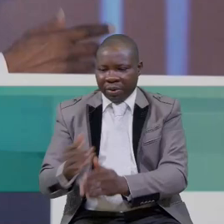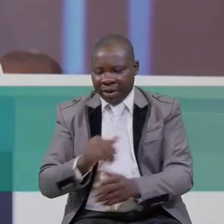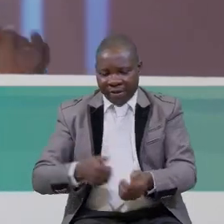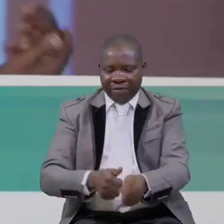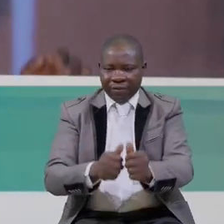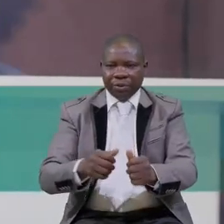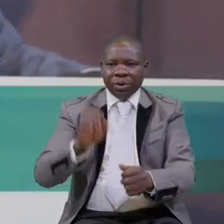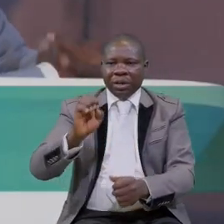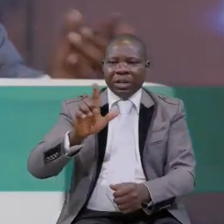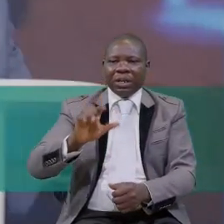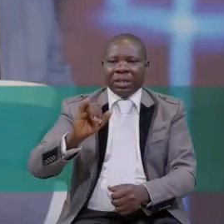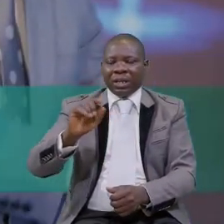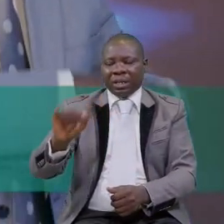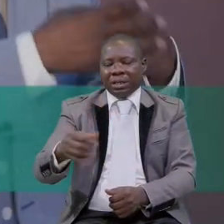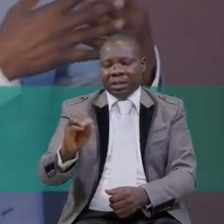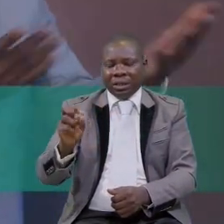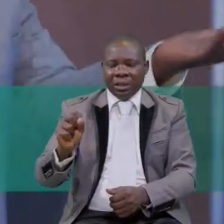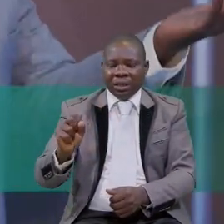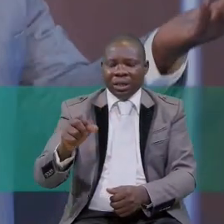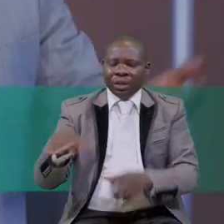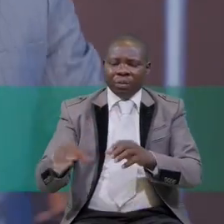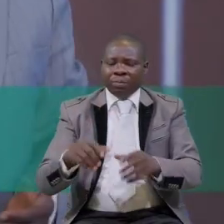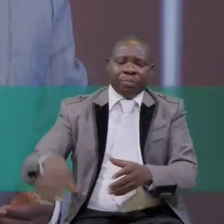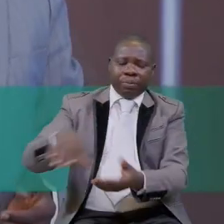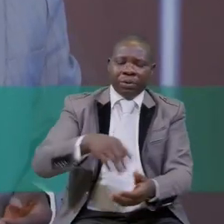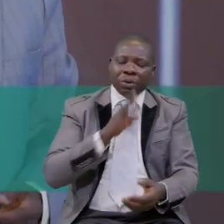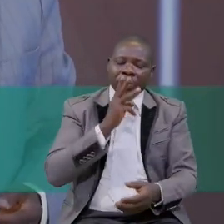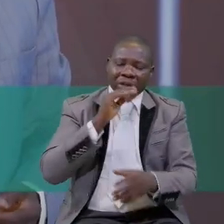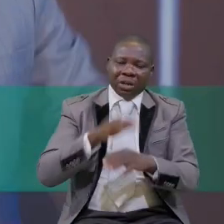qu'il faisait? Il versait l'eau sur les mains d'Élie.